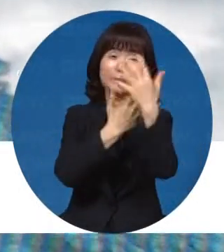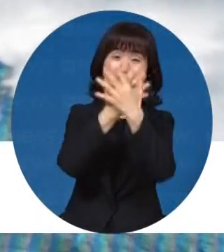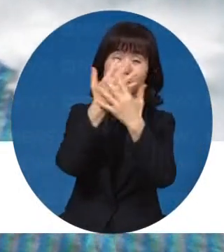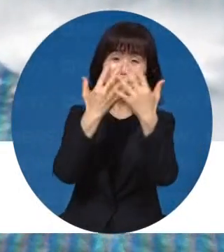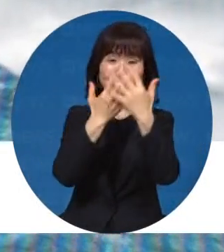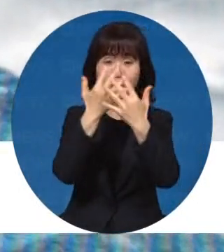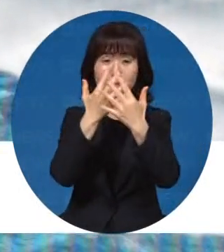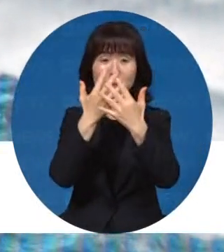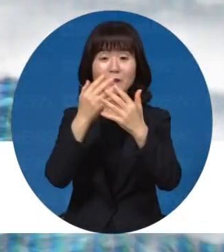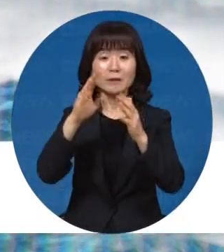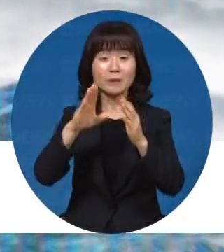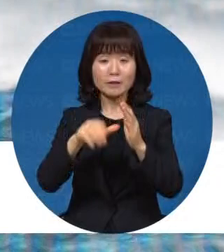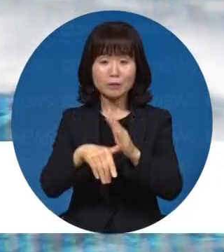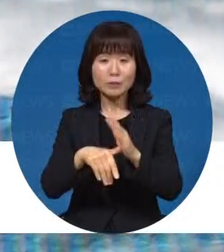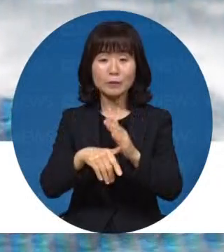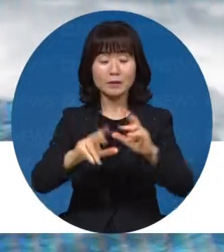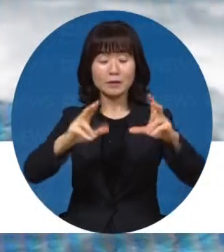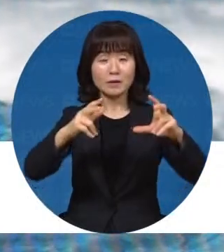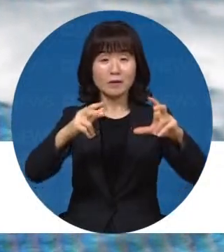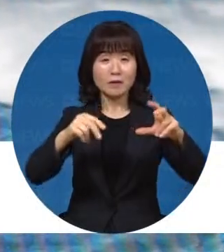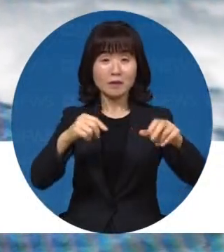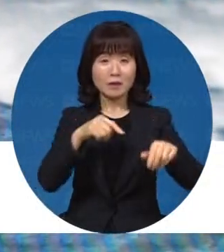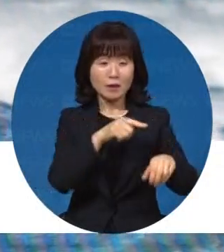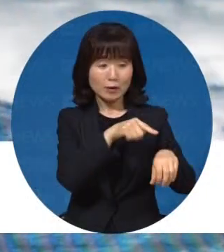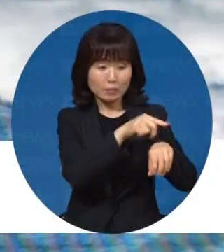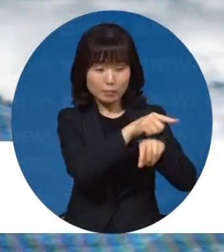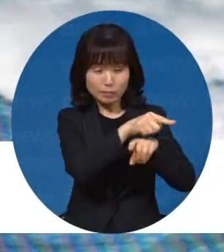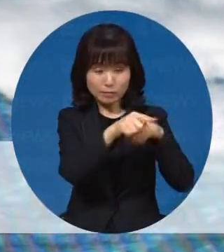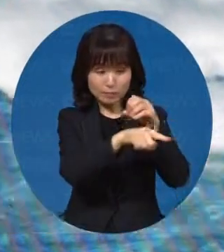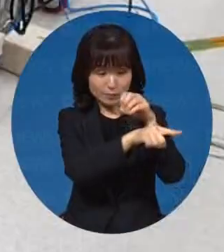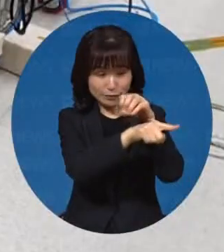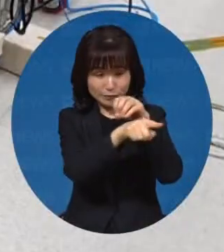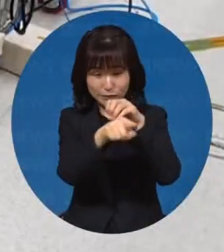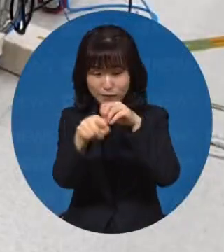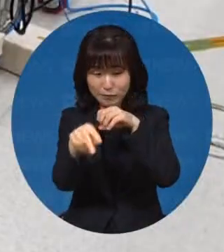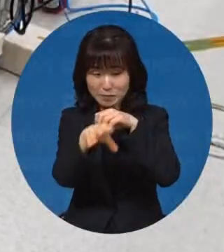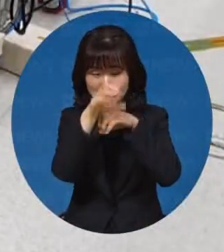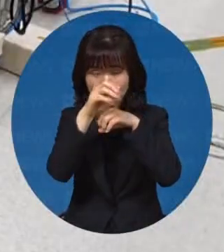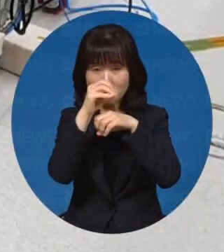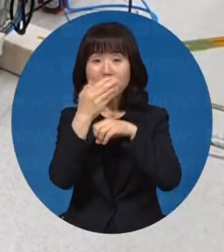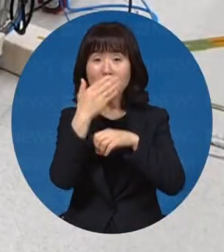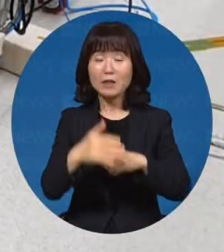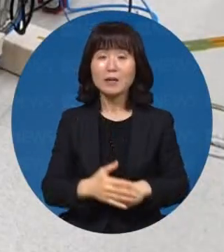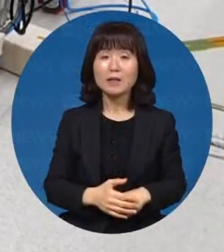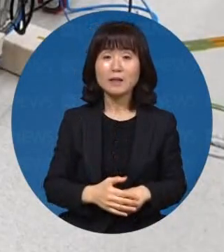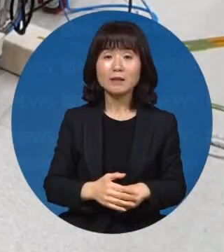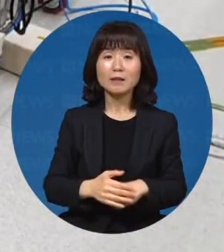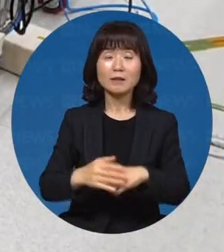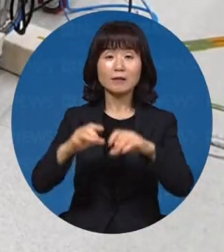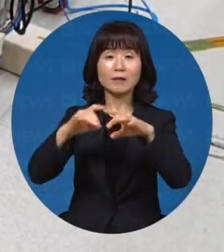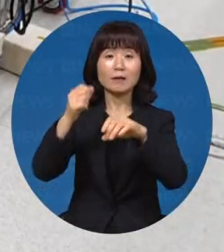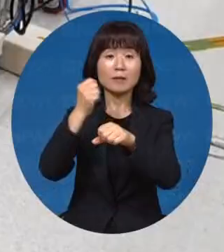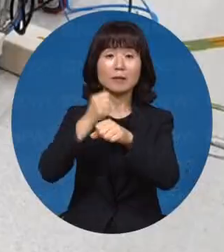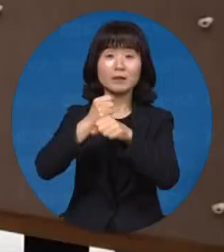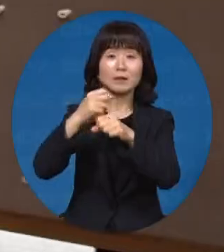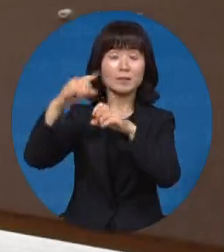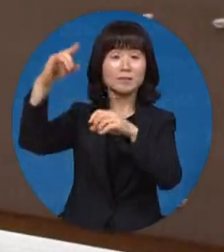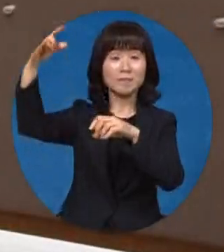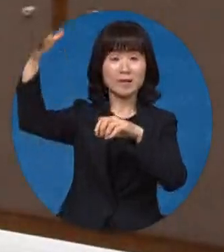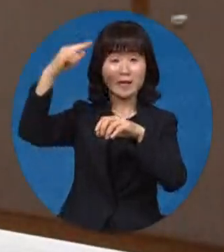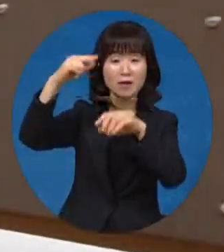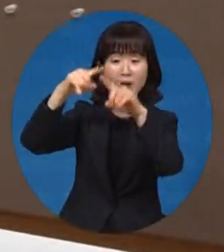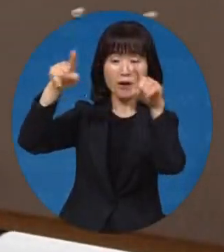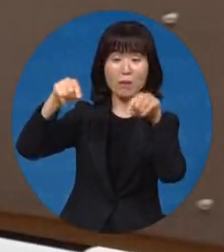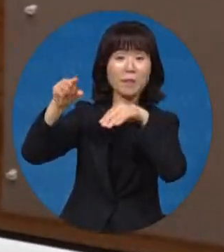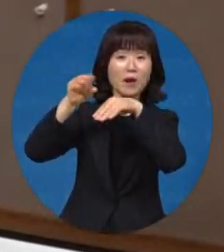껴있는 상태에서도 지상에 대한 관측이 가능하다. 전력을 생산하는 태양 전지판도 달렸는데